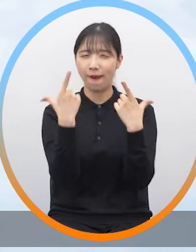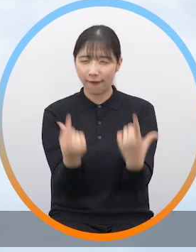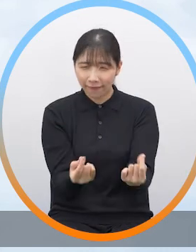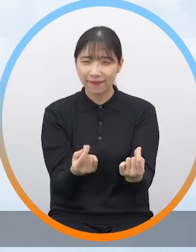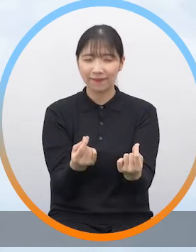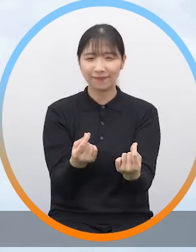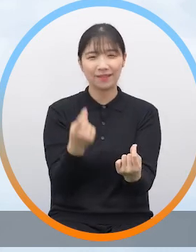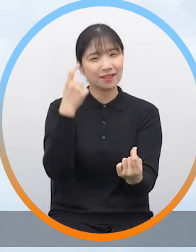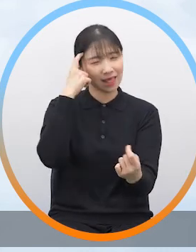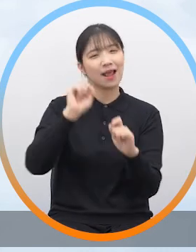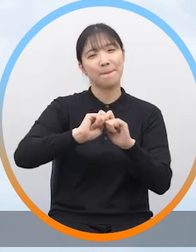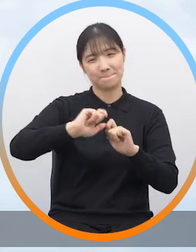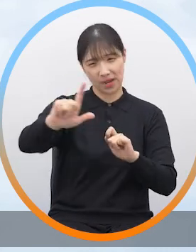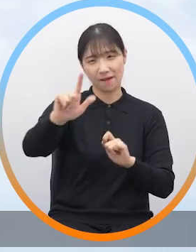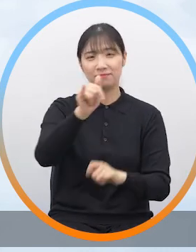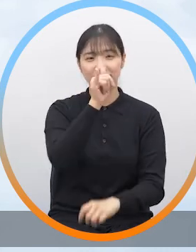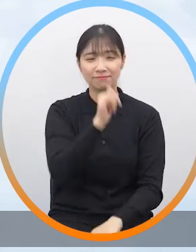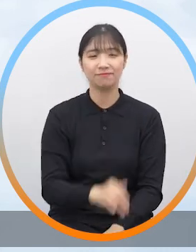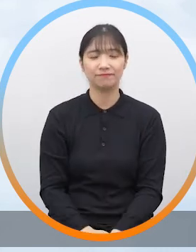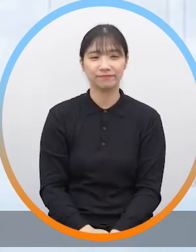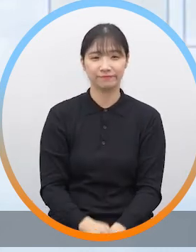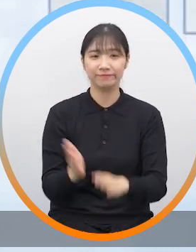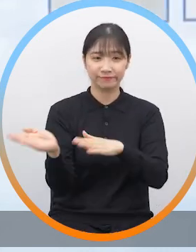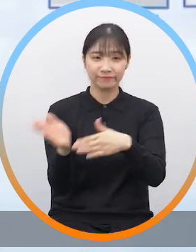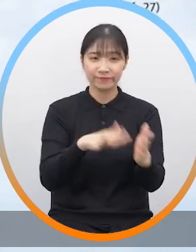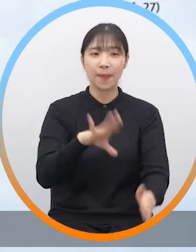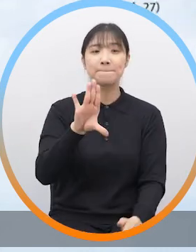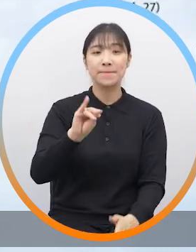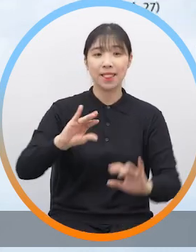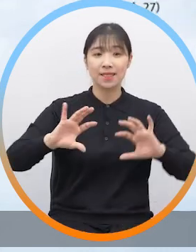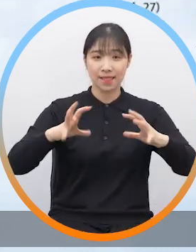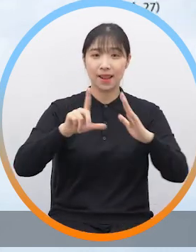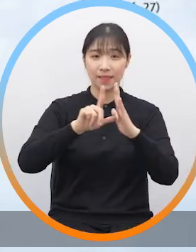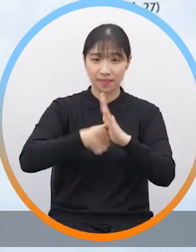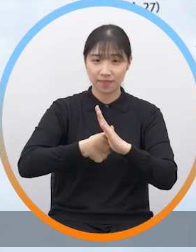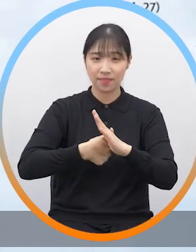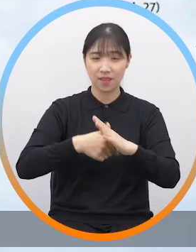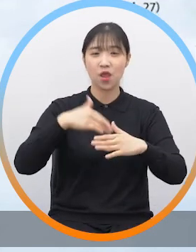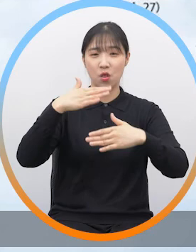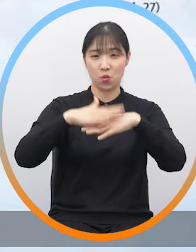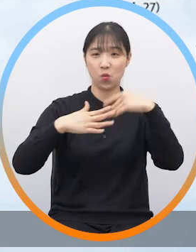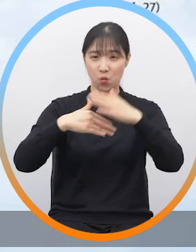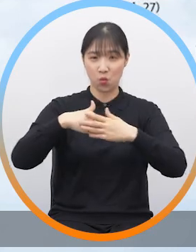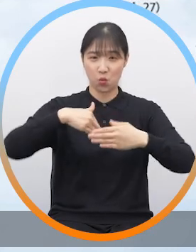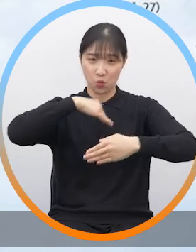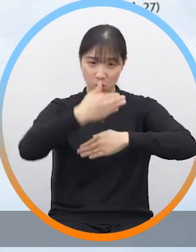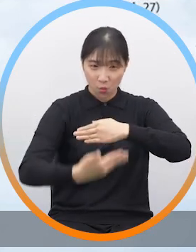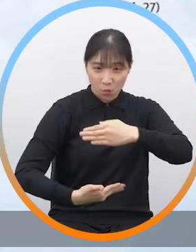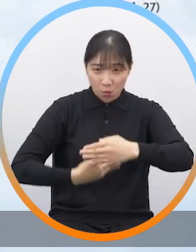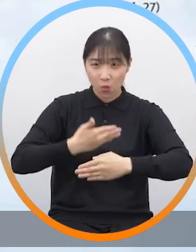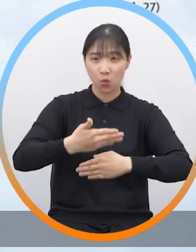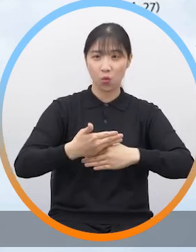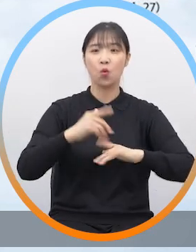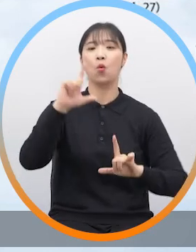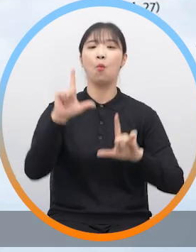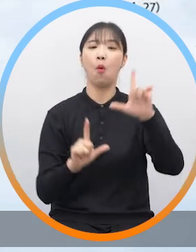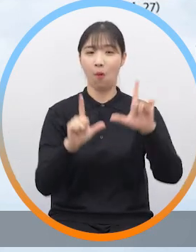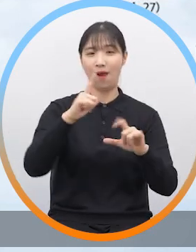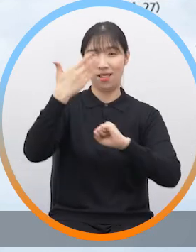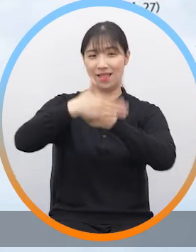많이 이야기를 하고 있습니다. 자, 백제 시대 때에도 손자락 속으로 들어가는 그런 그